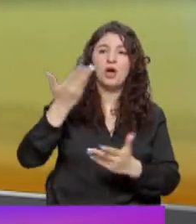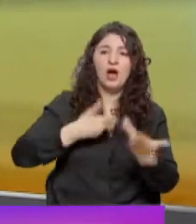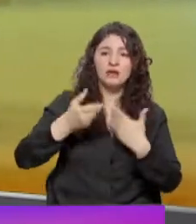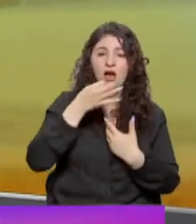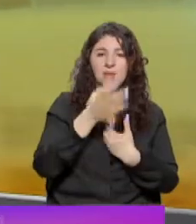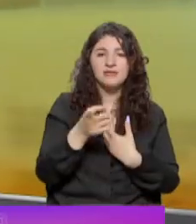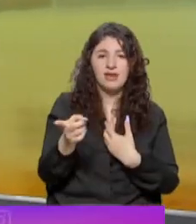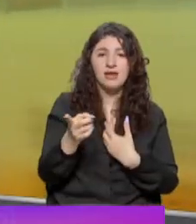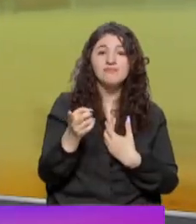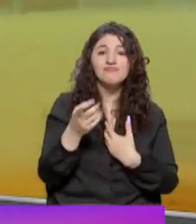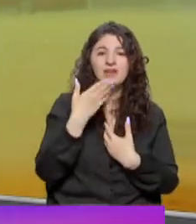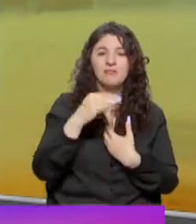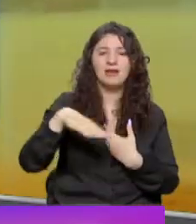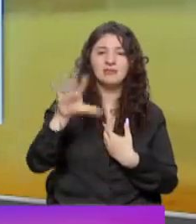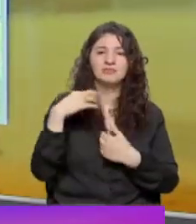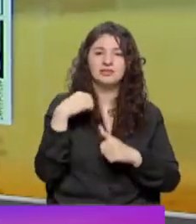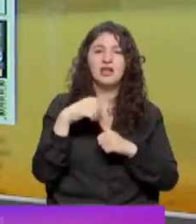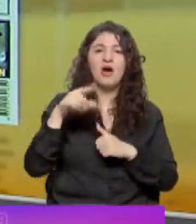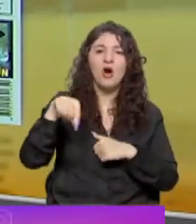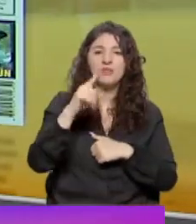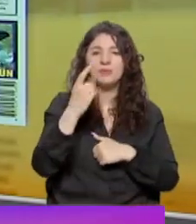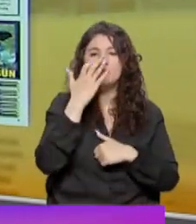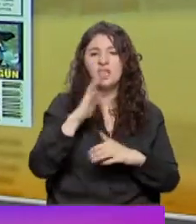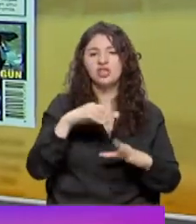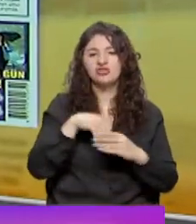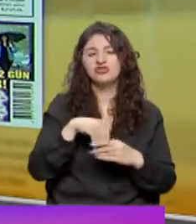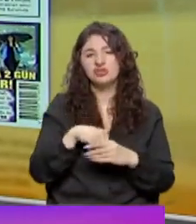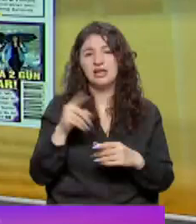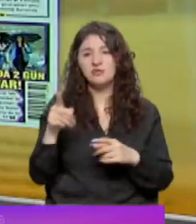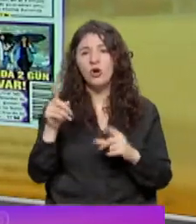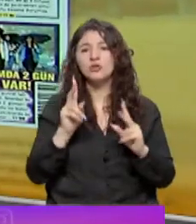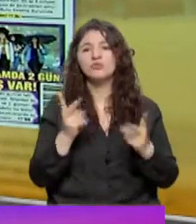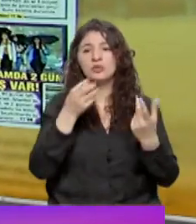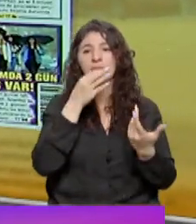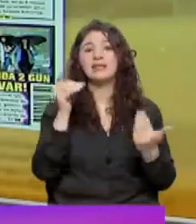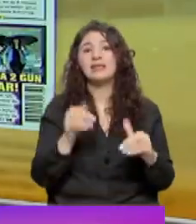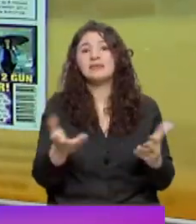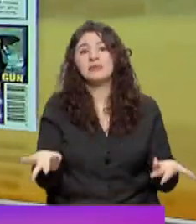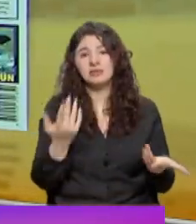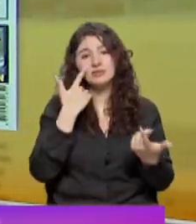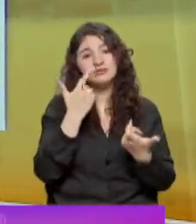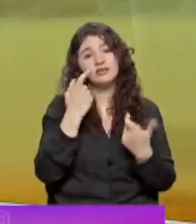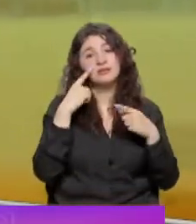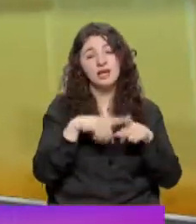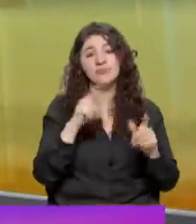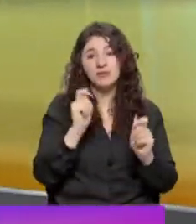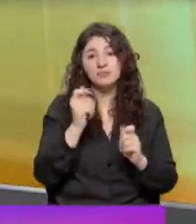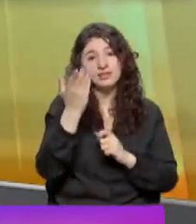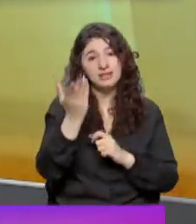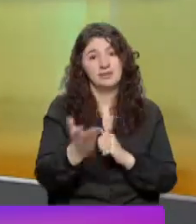anlattı haberdi emeklilerimiz yine onlar bir beklenti içindeydi o mücadele gelmedi dikkatle takip